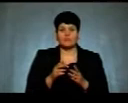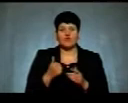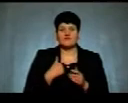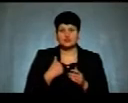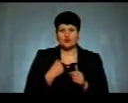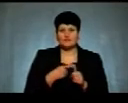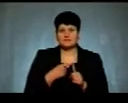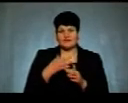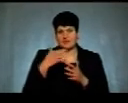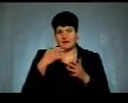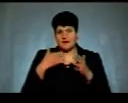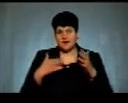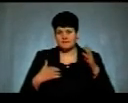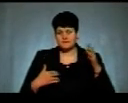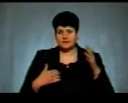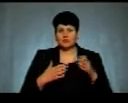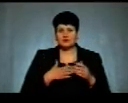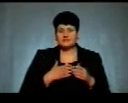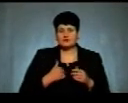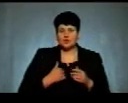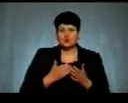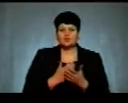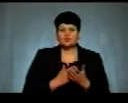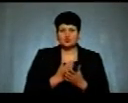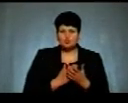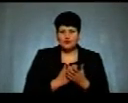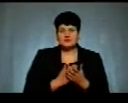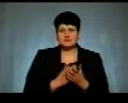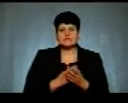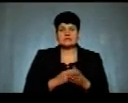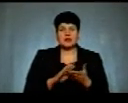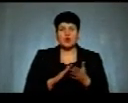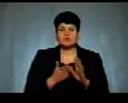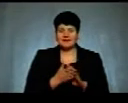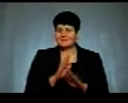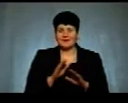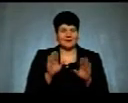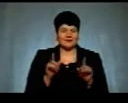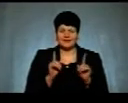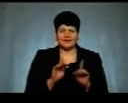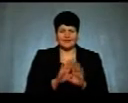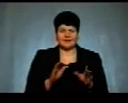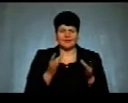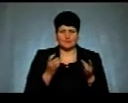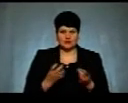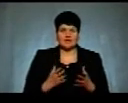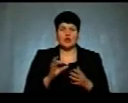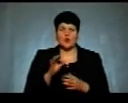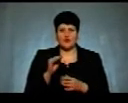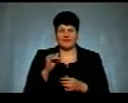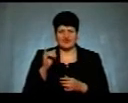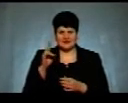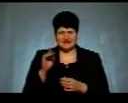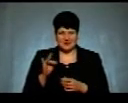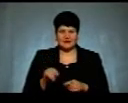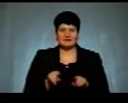то тому що у нас військовослужбовці за контрактом це не тільки рядові і сержанти, офіцери також рахуються